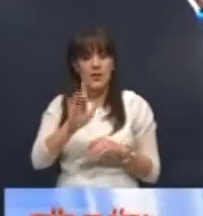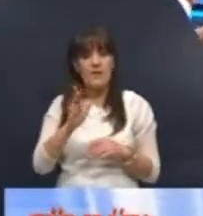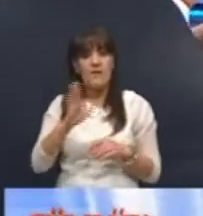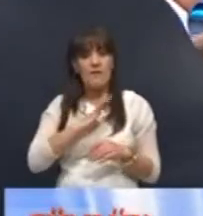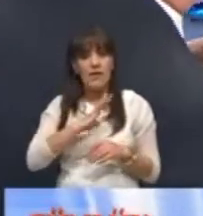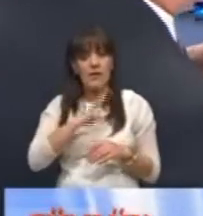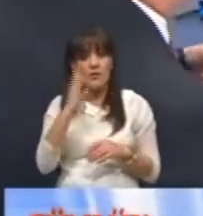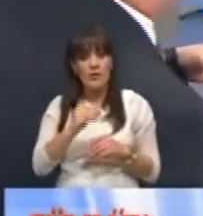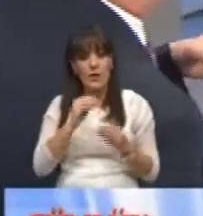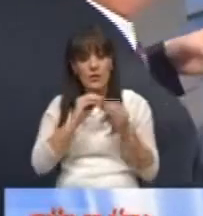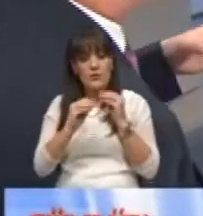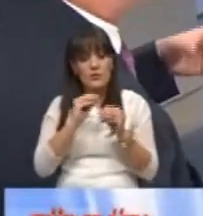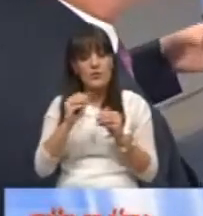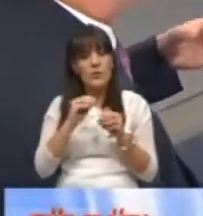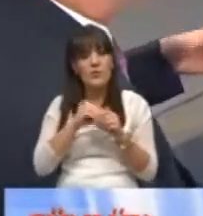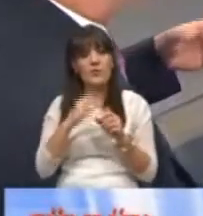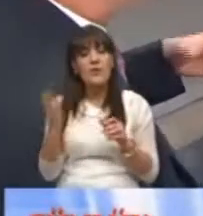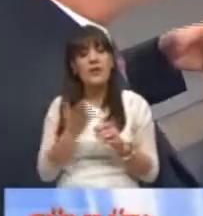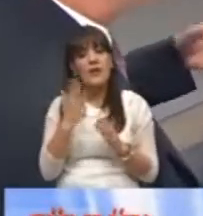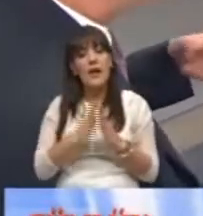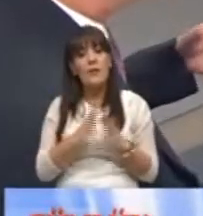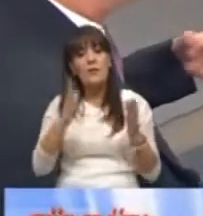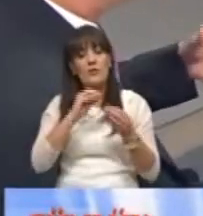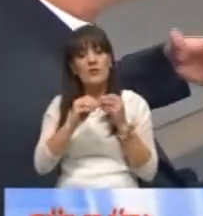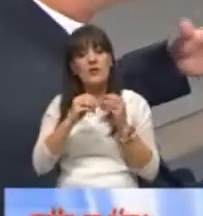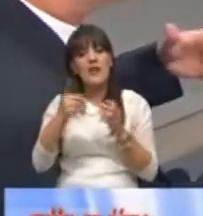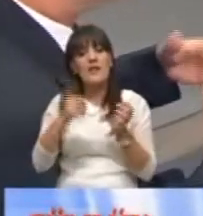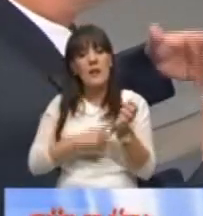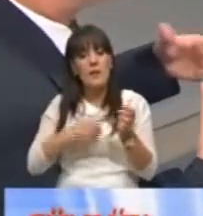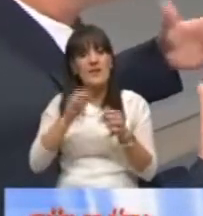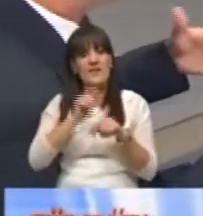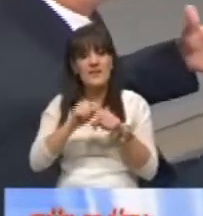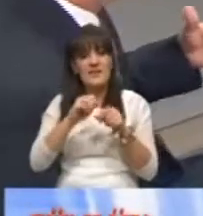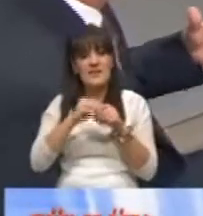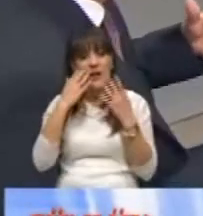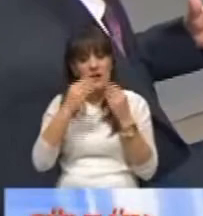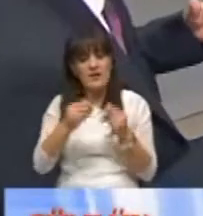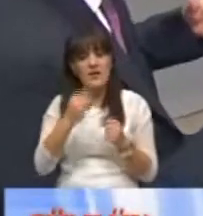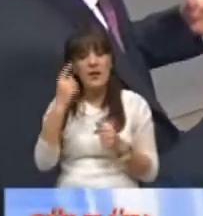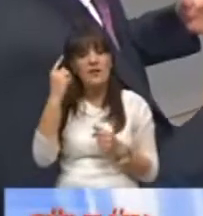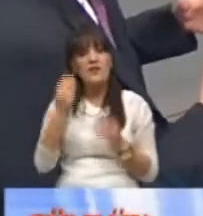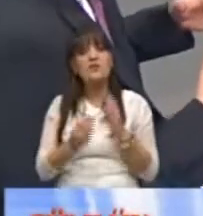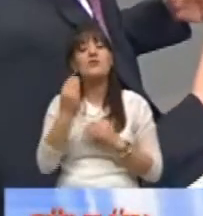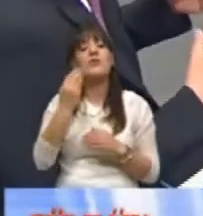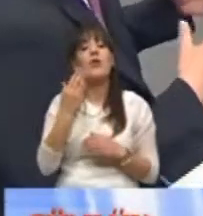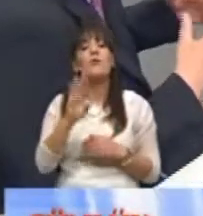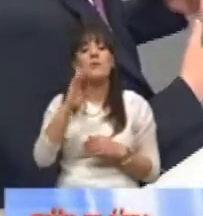olan sorunun daha büyük sorunlara, bu damar sinir hasarlarına neden olmamasına